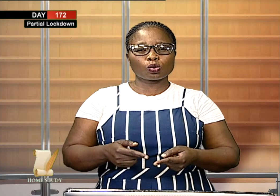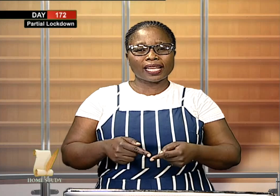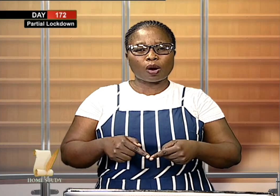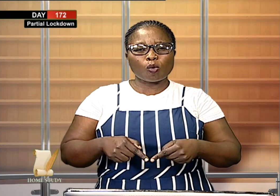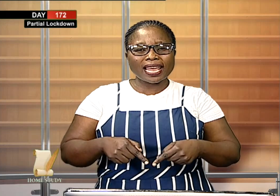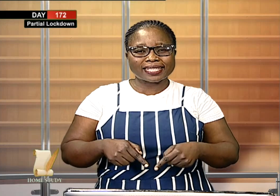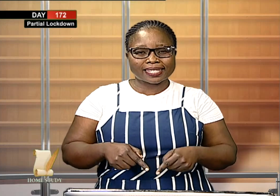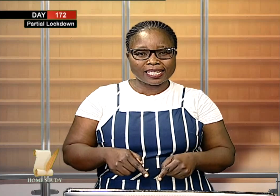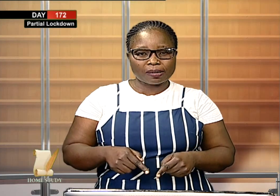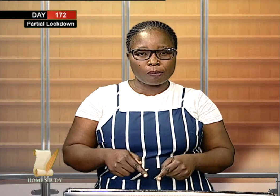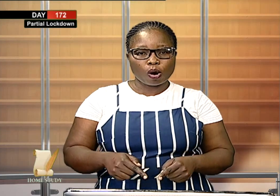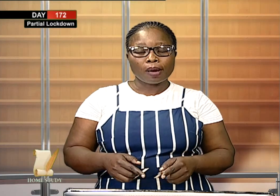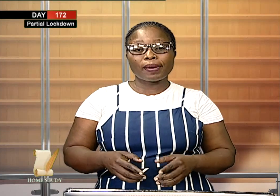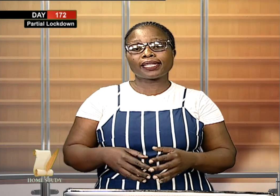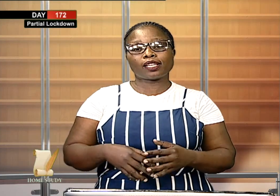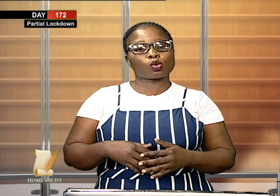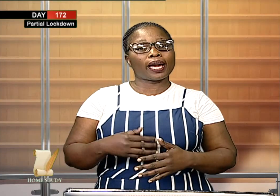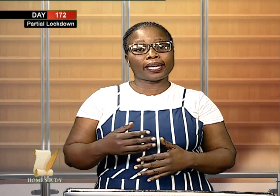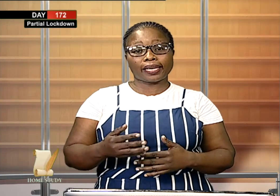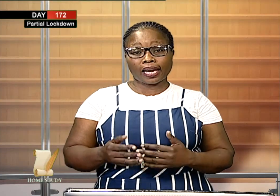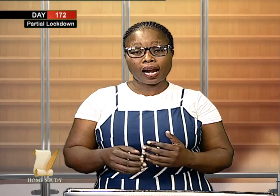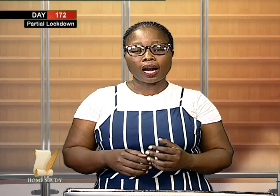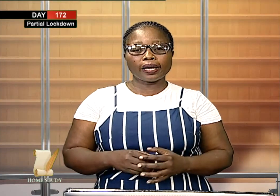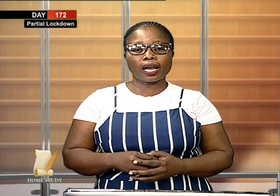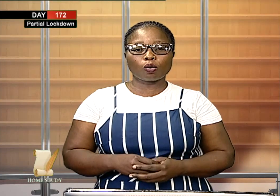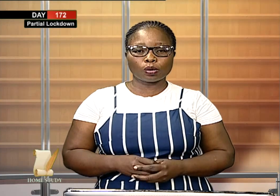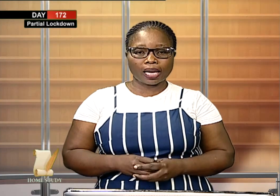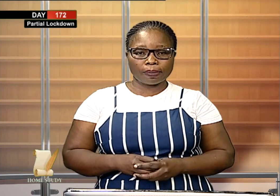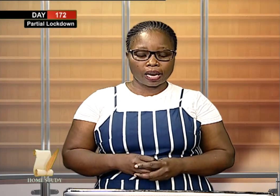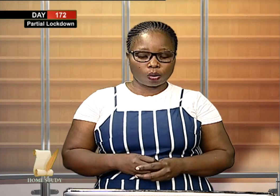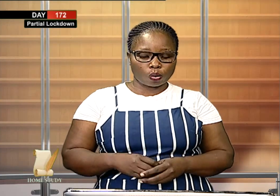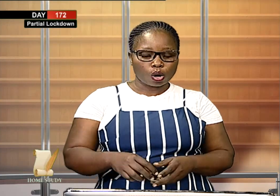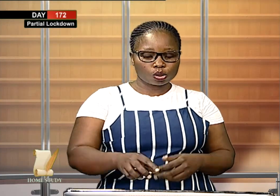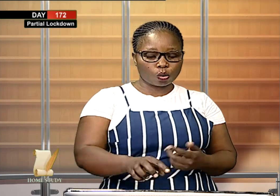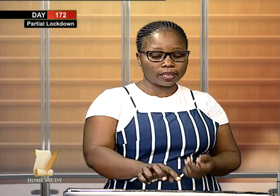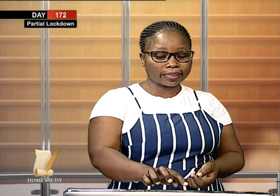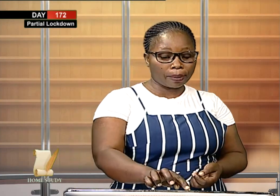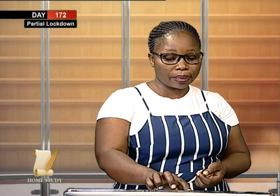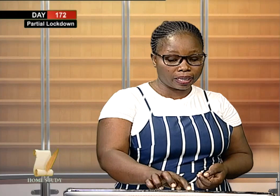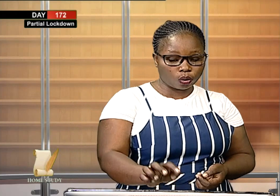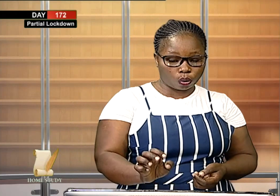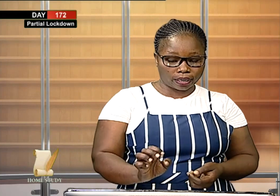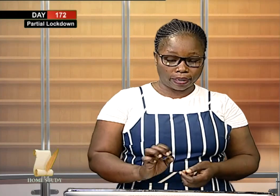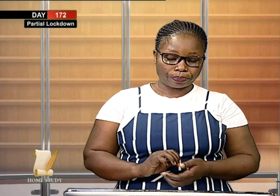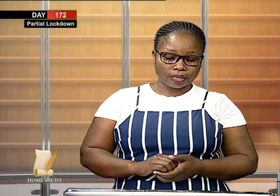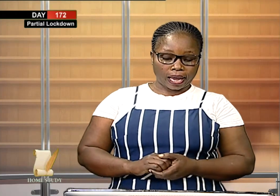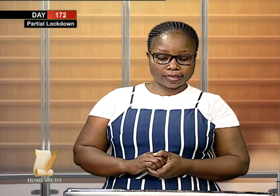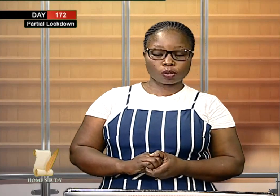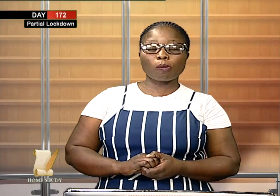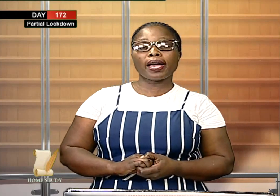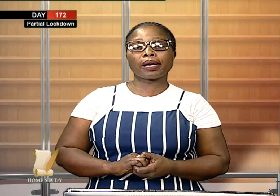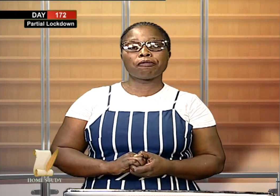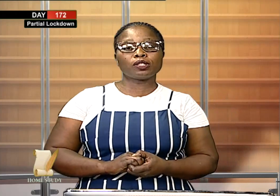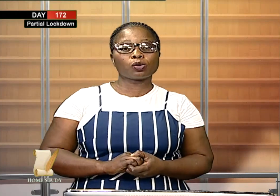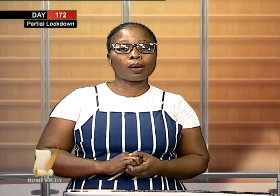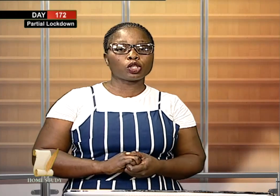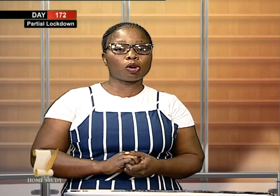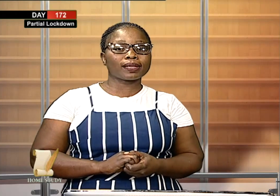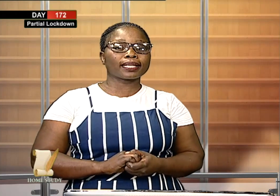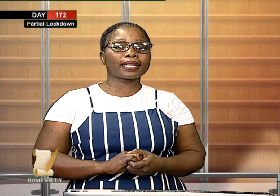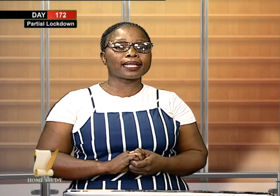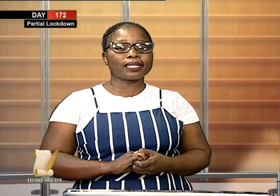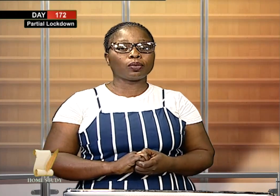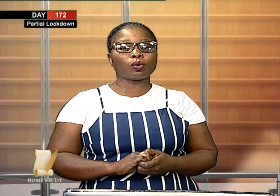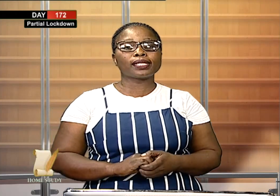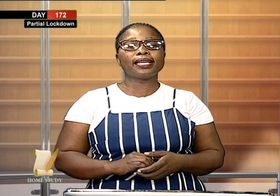ubhala ususela kulesimo bese ke soyangeta nganaku lotabe nako so uticambele kona Asiqhubeke mfundzi wami